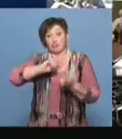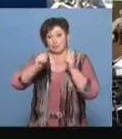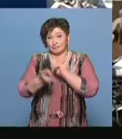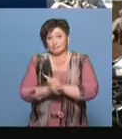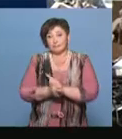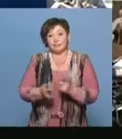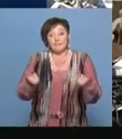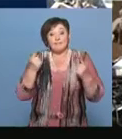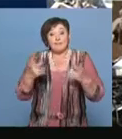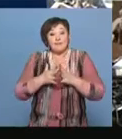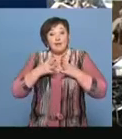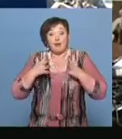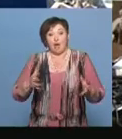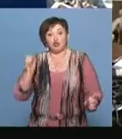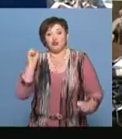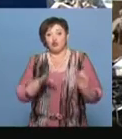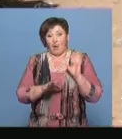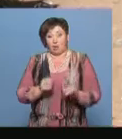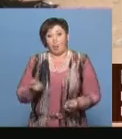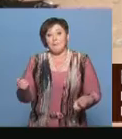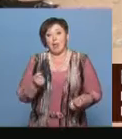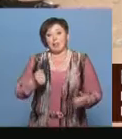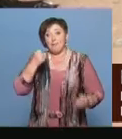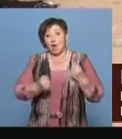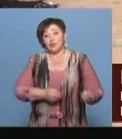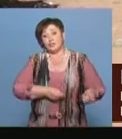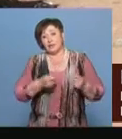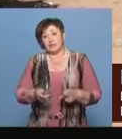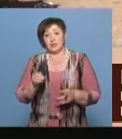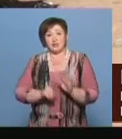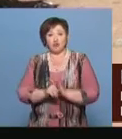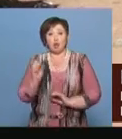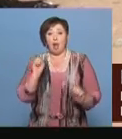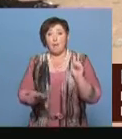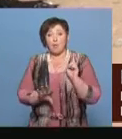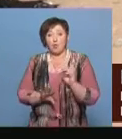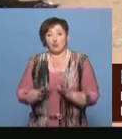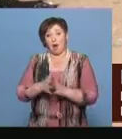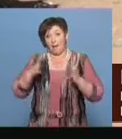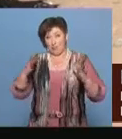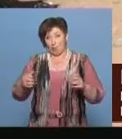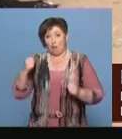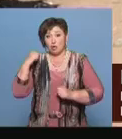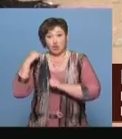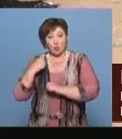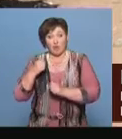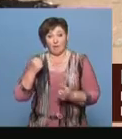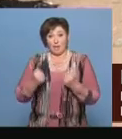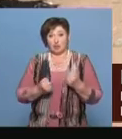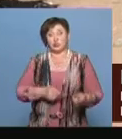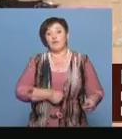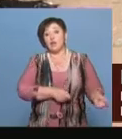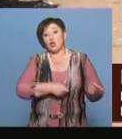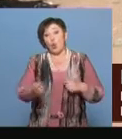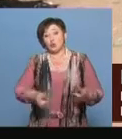в гигантскую свалку. Мелкие машины со всего города привозят сюда мусор, и большие машины уже увозят на полигон